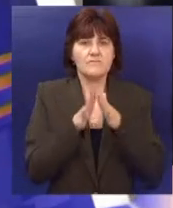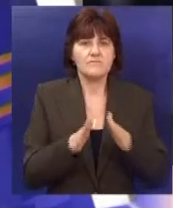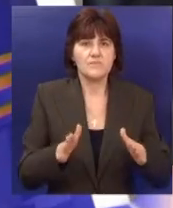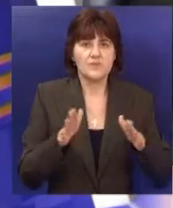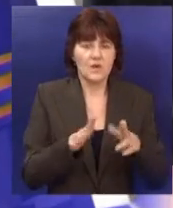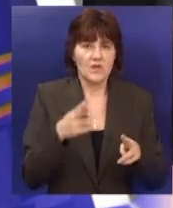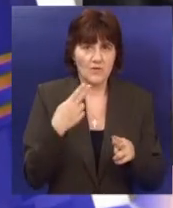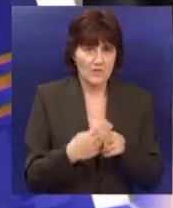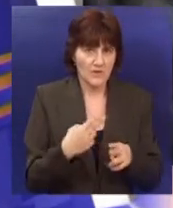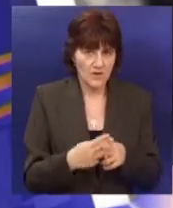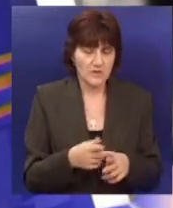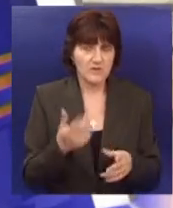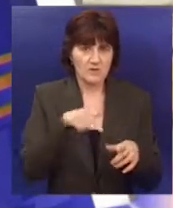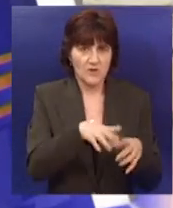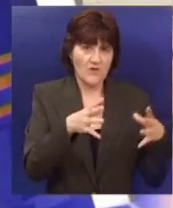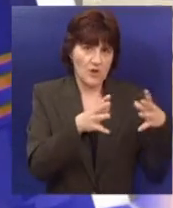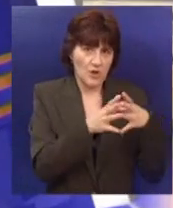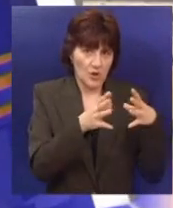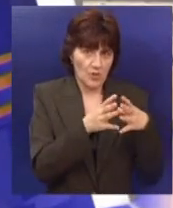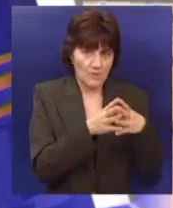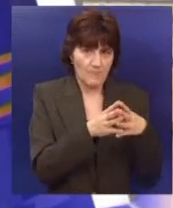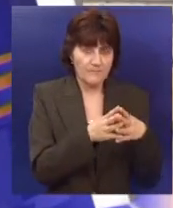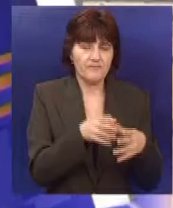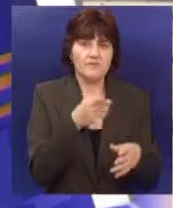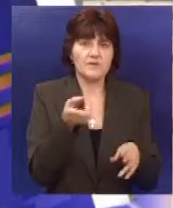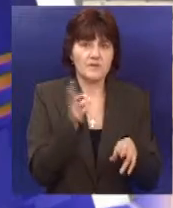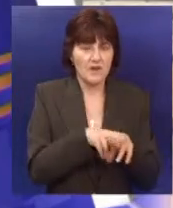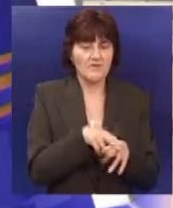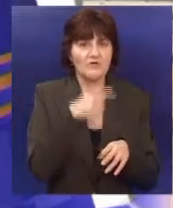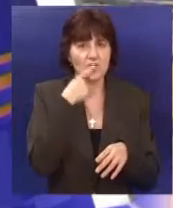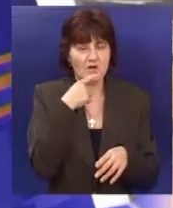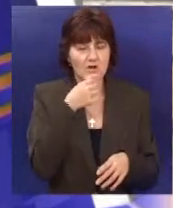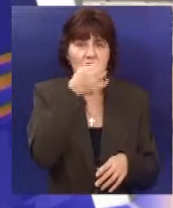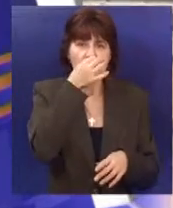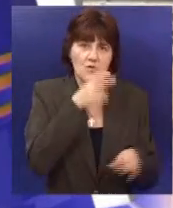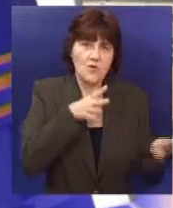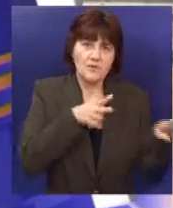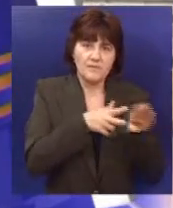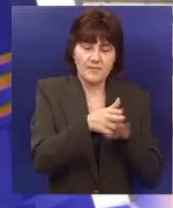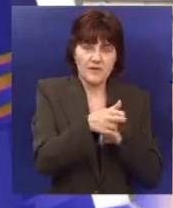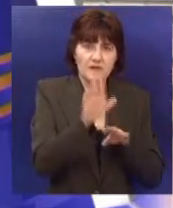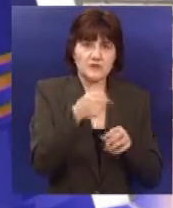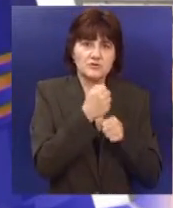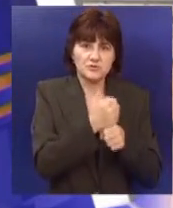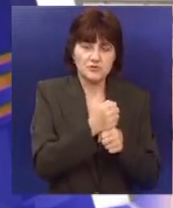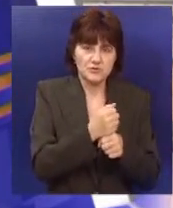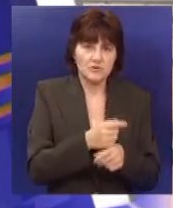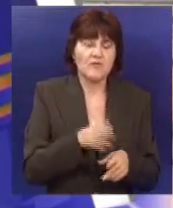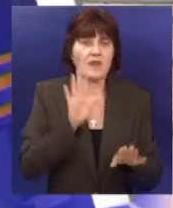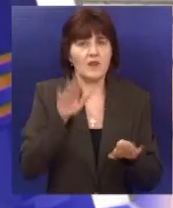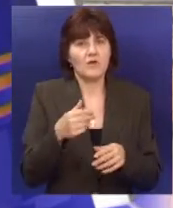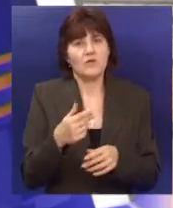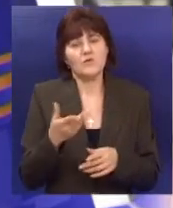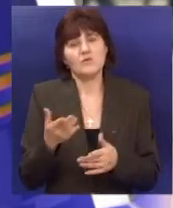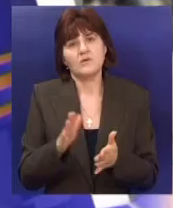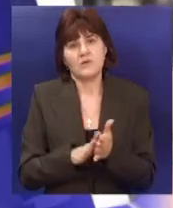prevremeno umre od neke bolesti iz ove velike grupe. Čuvena maksima, bolje sprečiti nego lečiti, najviše do izražaja dolazi